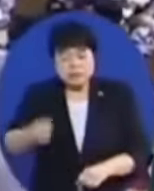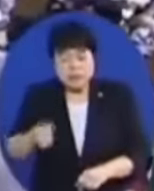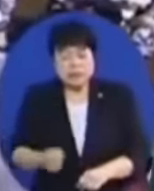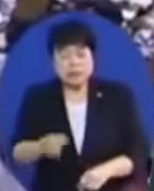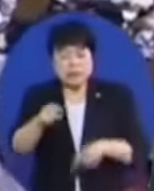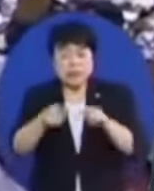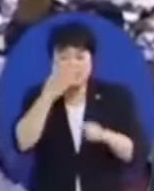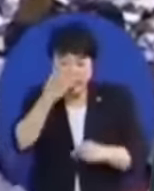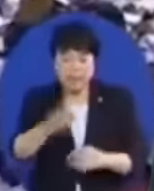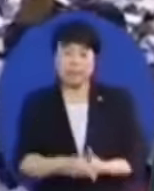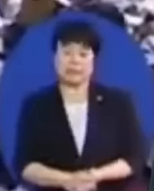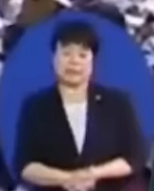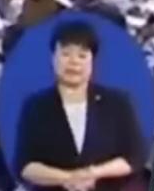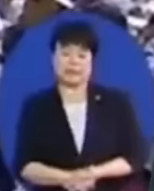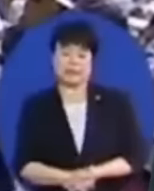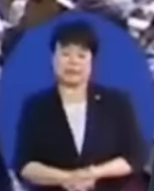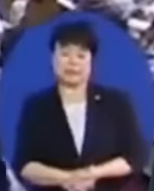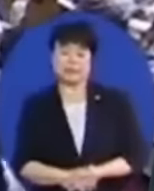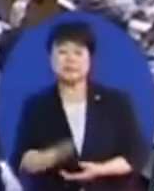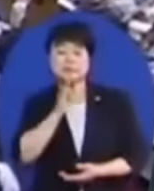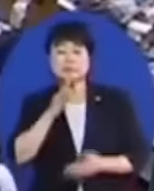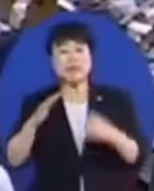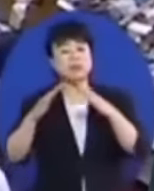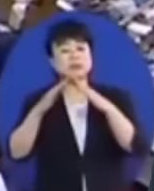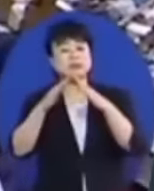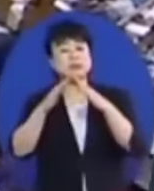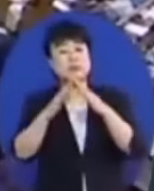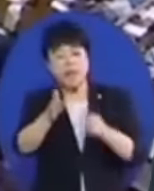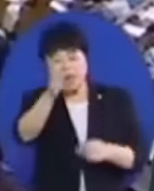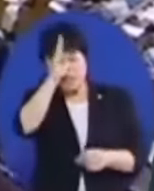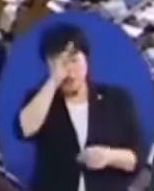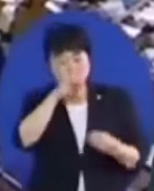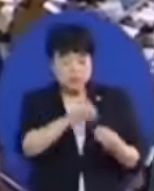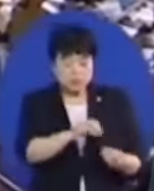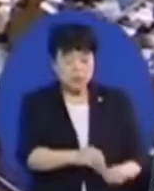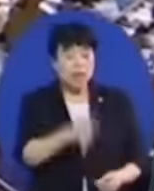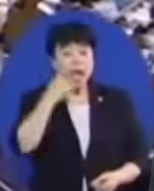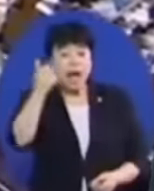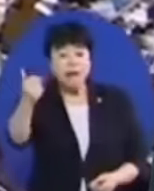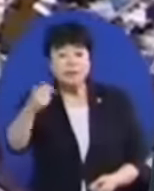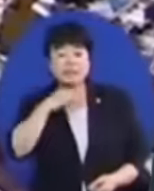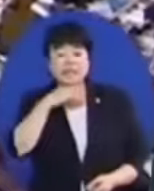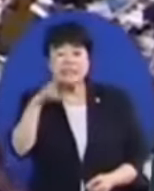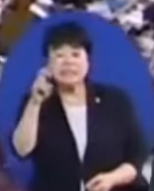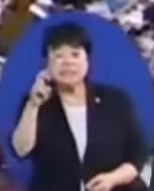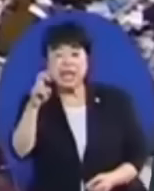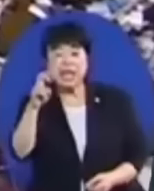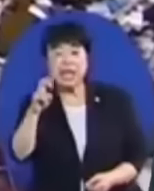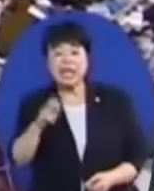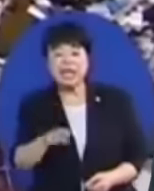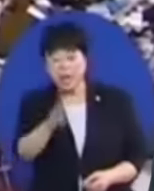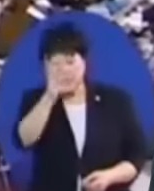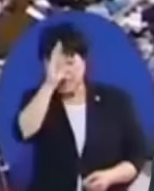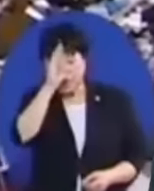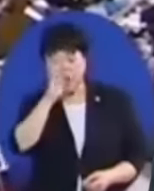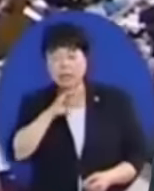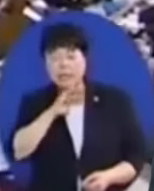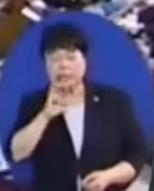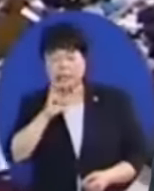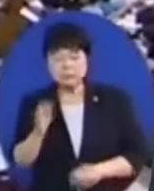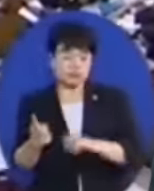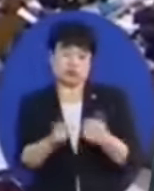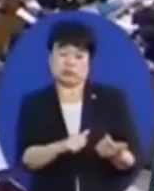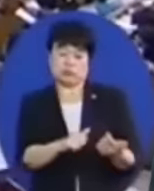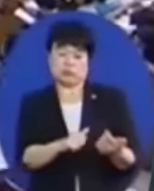수가 있었던 것입니다. 바네사 집안은 이와 같은 병력이 있어서 그의 아버지도 20대 초반부터 이 병을 앓다가 마흔이 넘어서